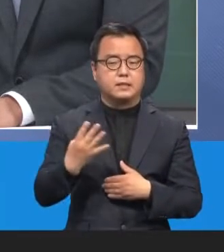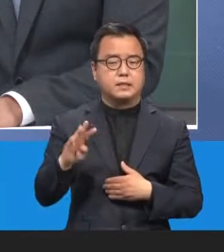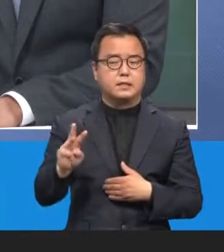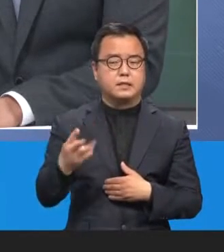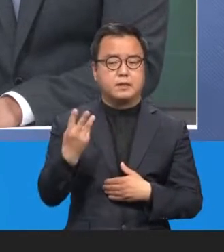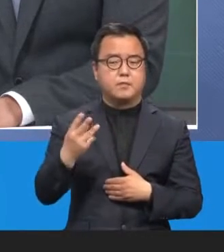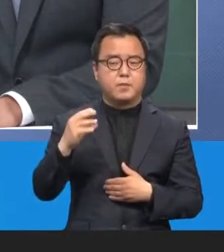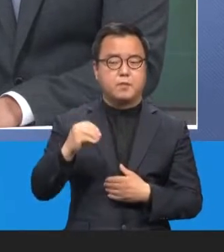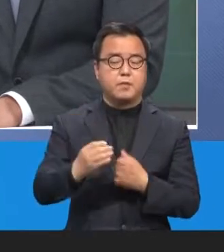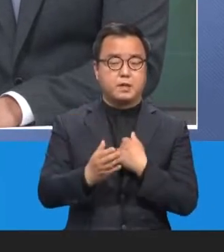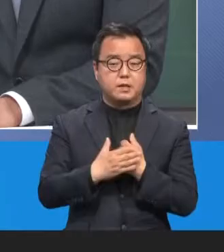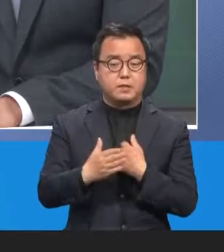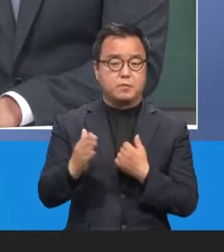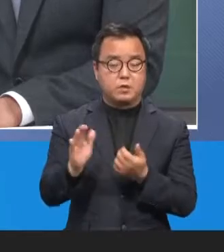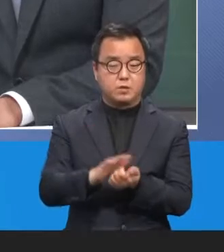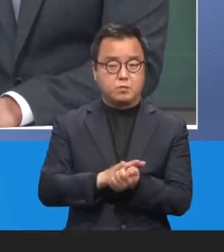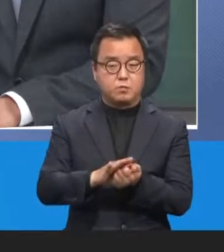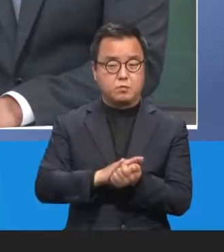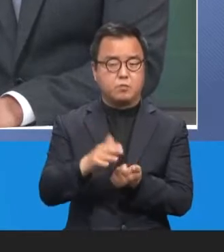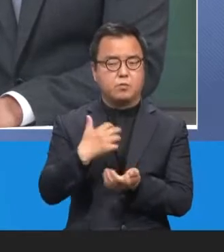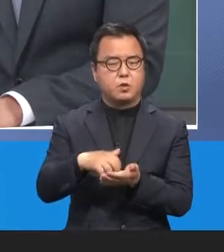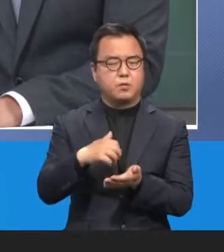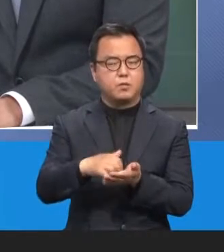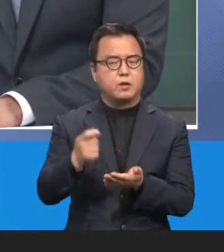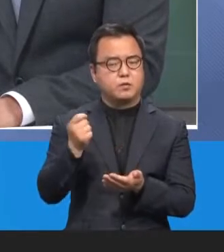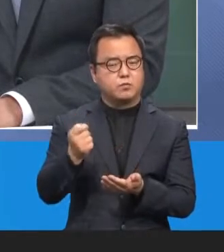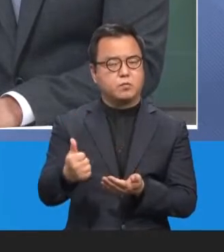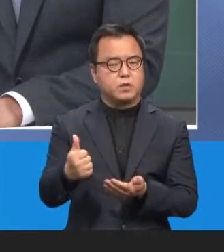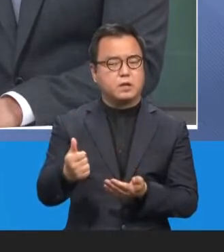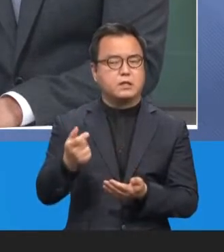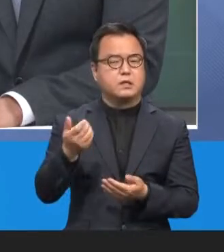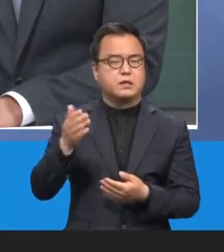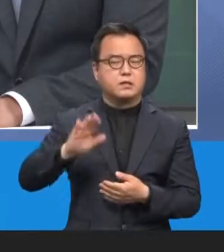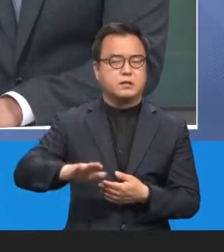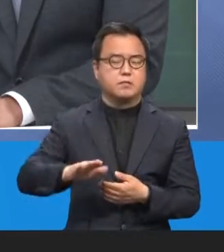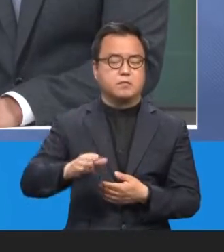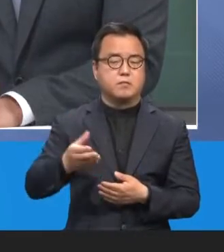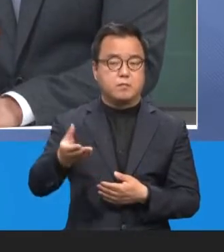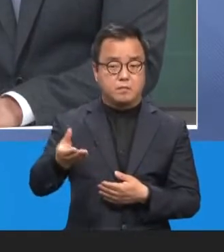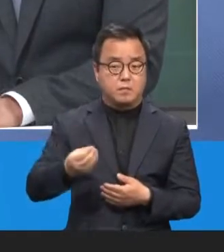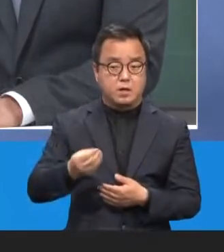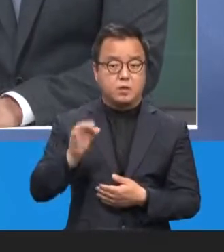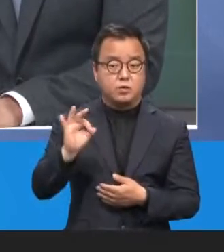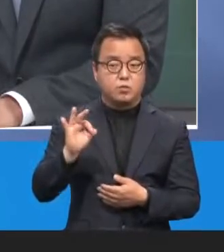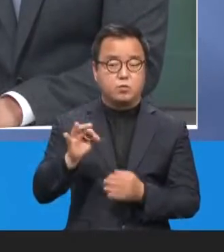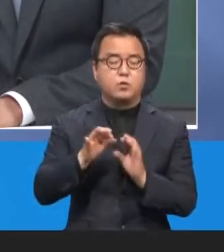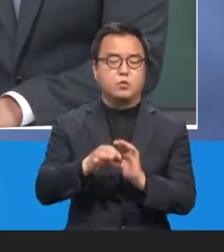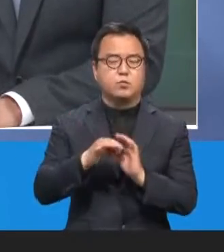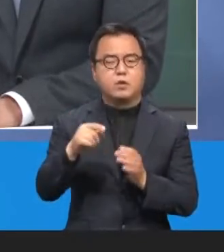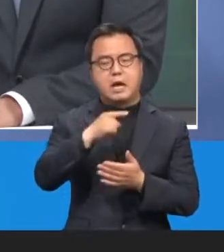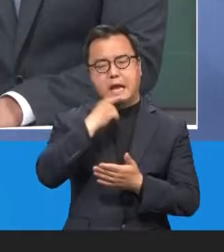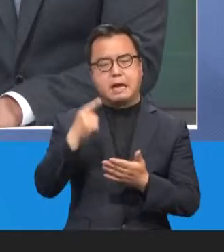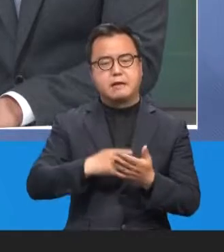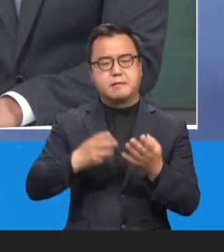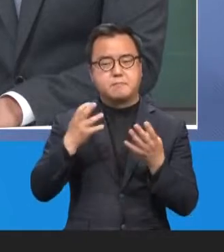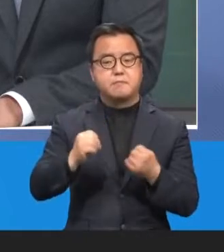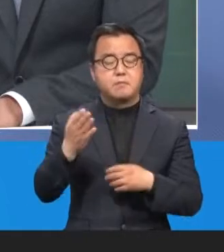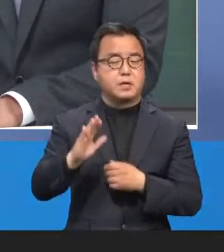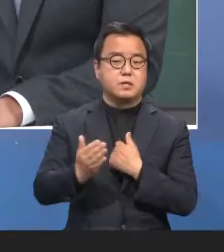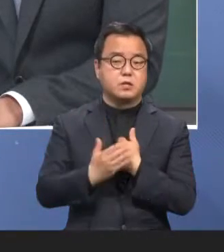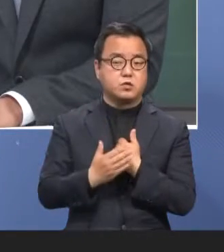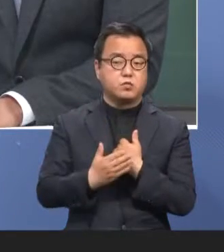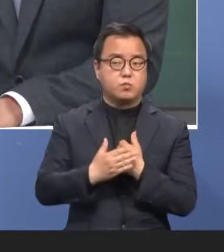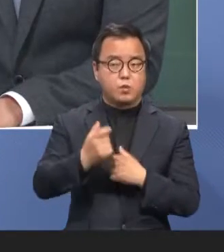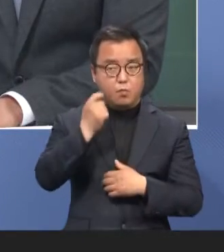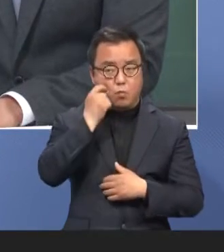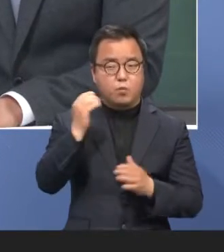비율로 따지면 수의 비율이 비율이 아직 적지만 요 학자금 때문에 학자금 대출 때문에 막대한 빚을 지고도 이렇다할 지원을 받지 못한